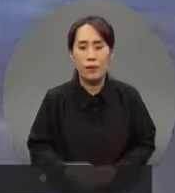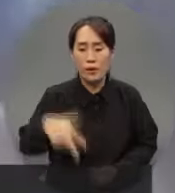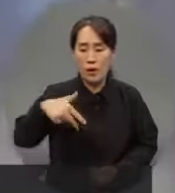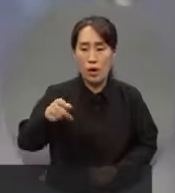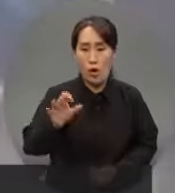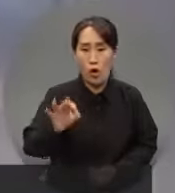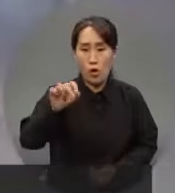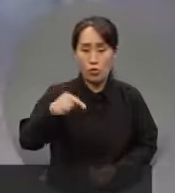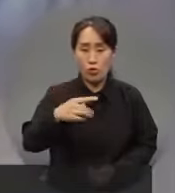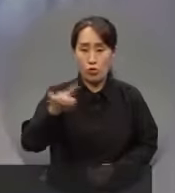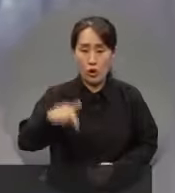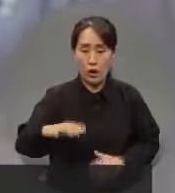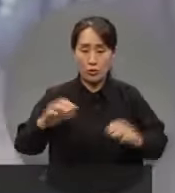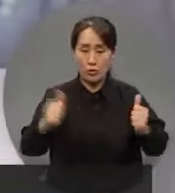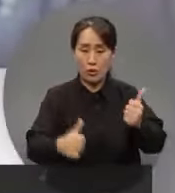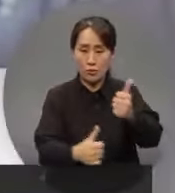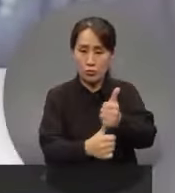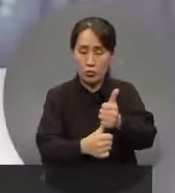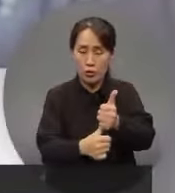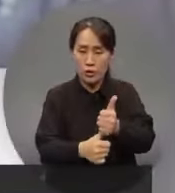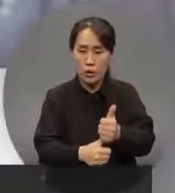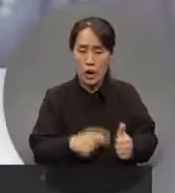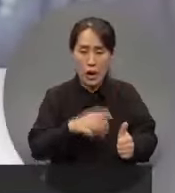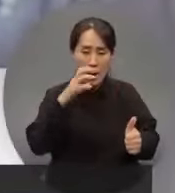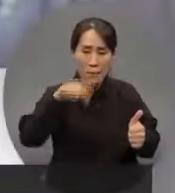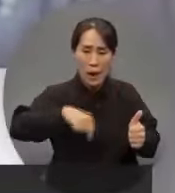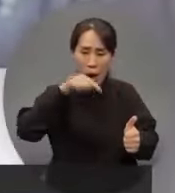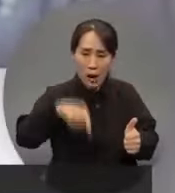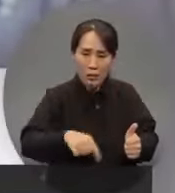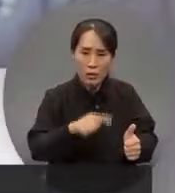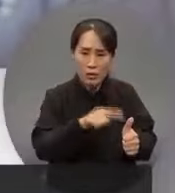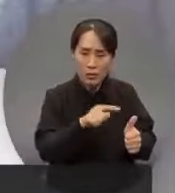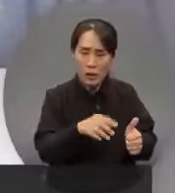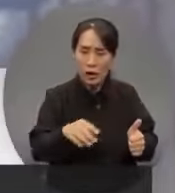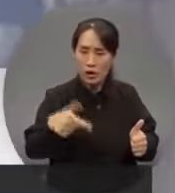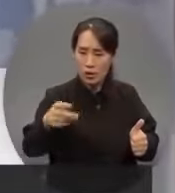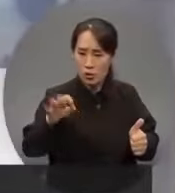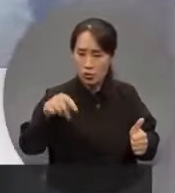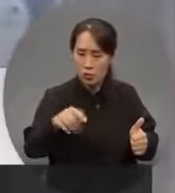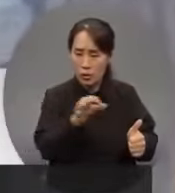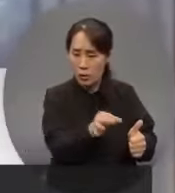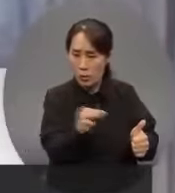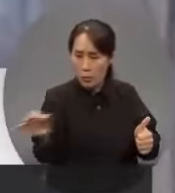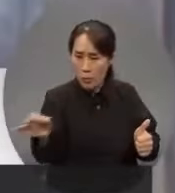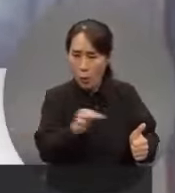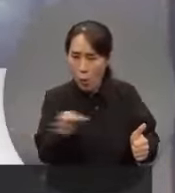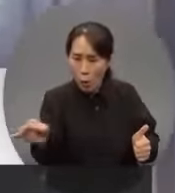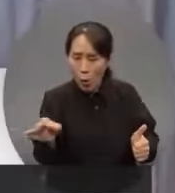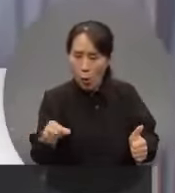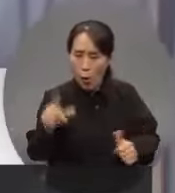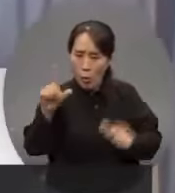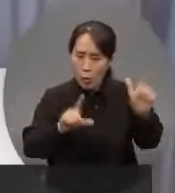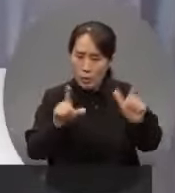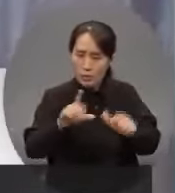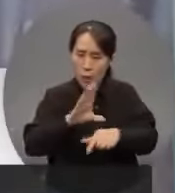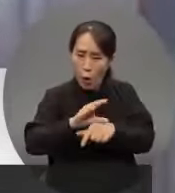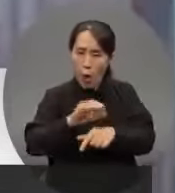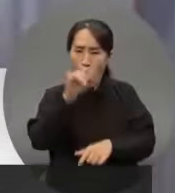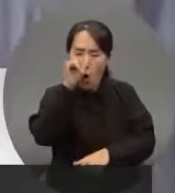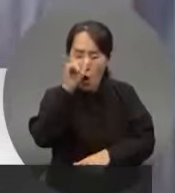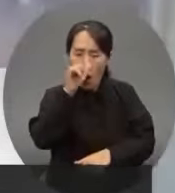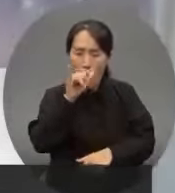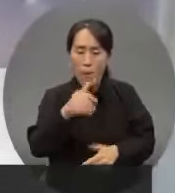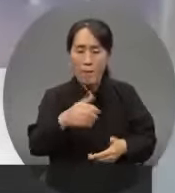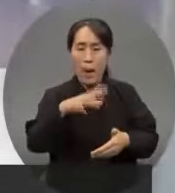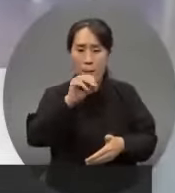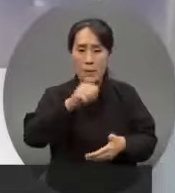정우택 국회부의장이 지역구의 한 카페에서 봉투를 받는 CCTV 영상을 MBC 입수했습니다 정